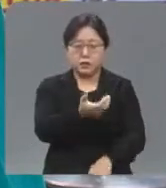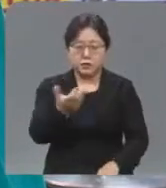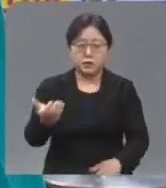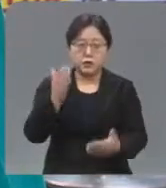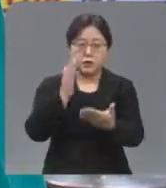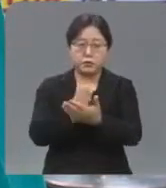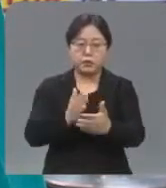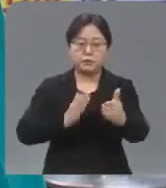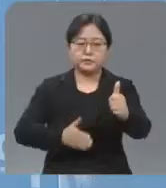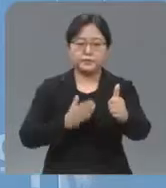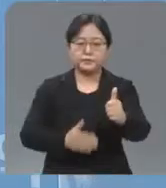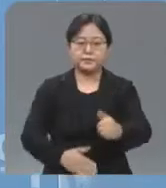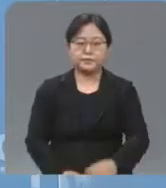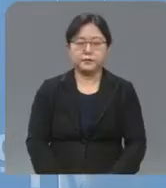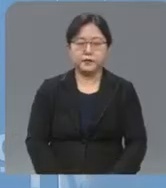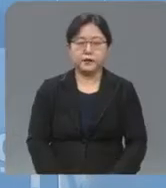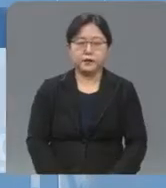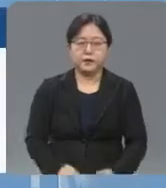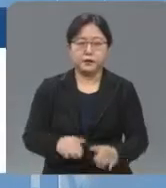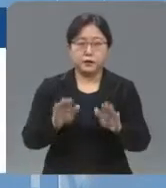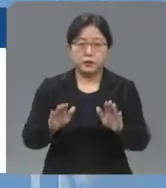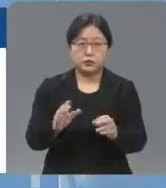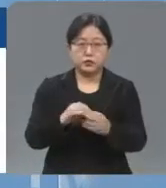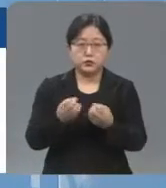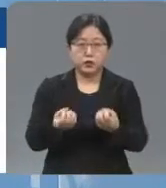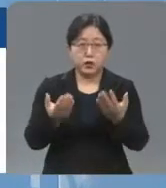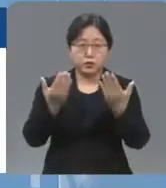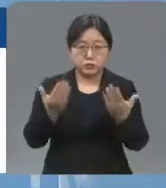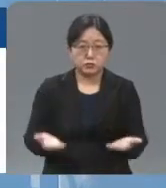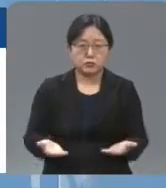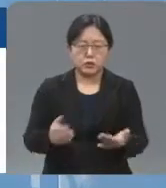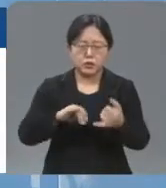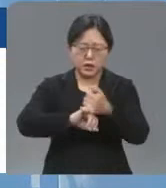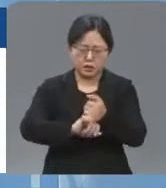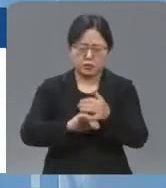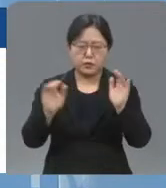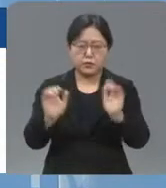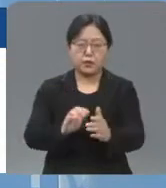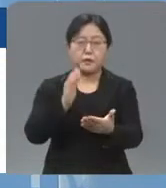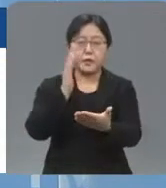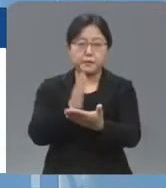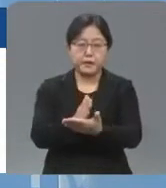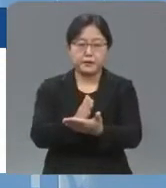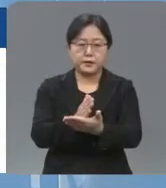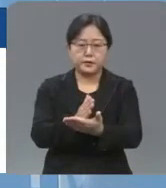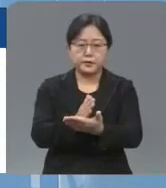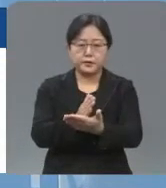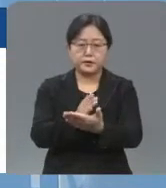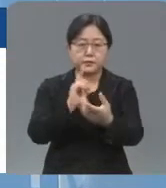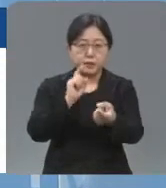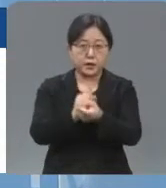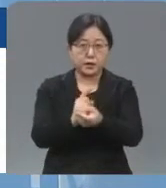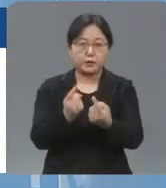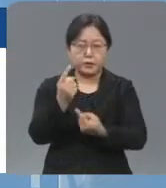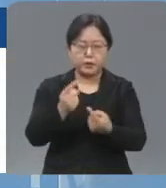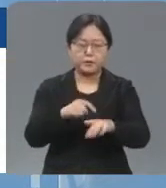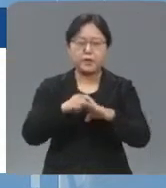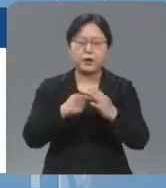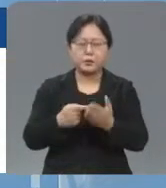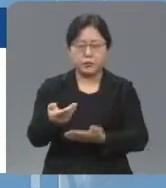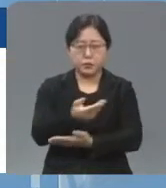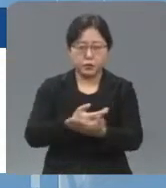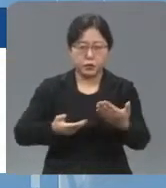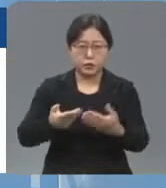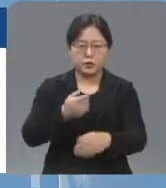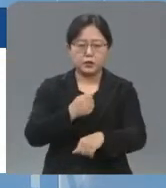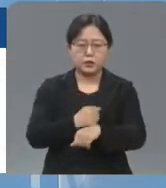자제를 당부했습니다. 가급적 이번 추석 연휴도 약속과 모임을 자제해 주시고 만남보다는 마음으로 함께해